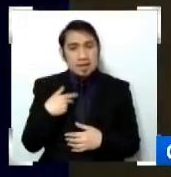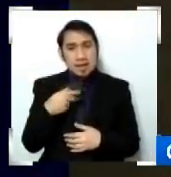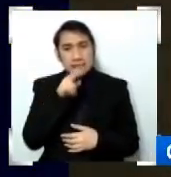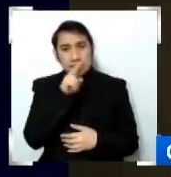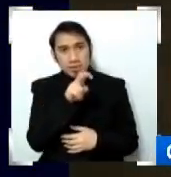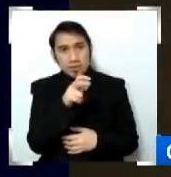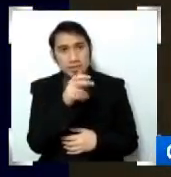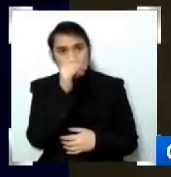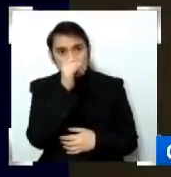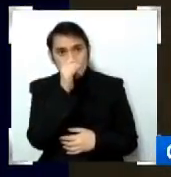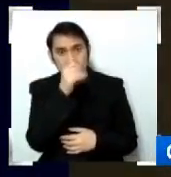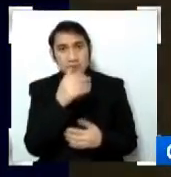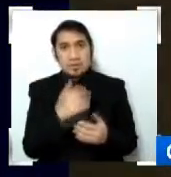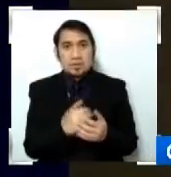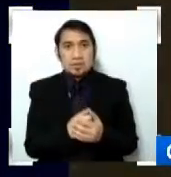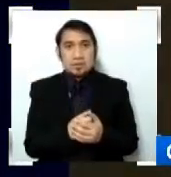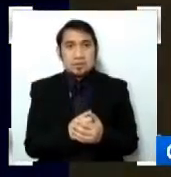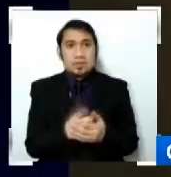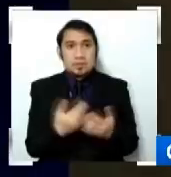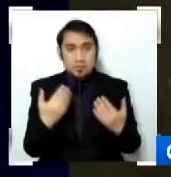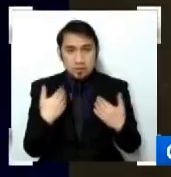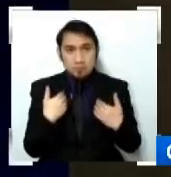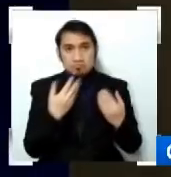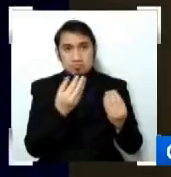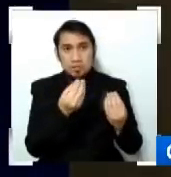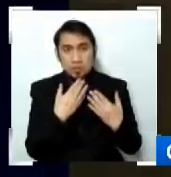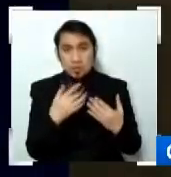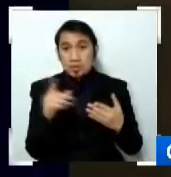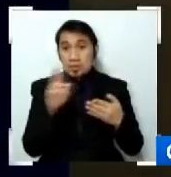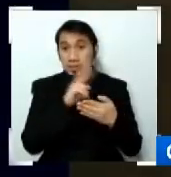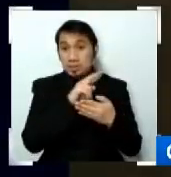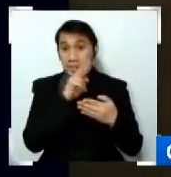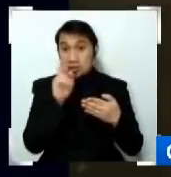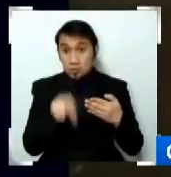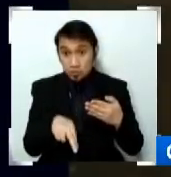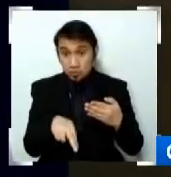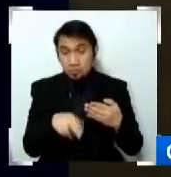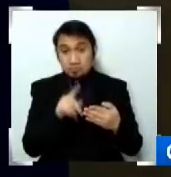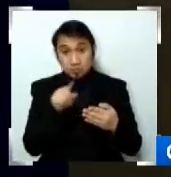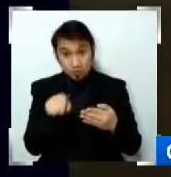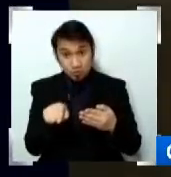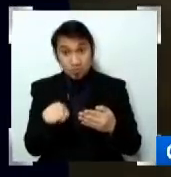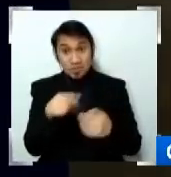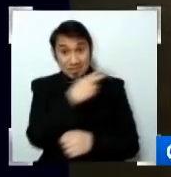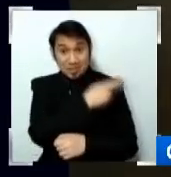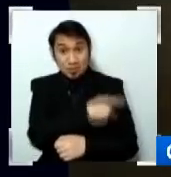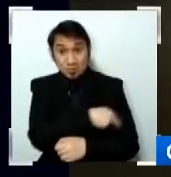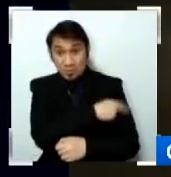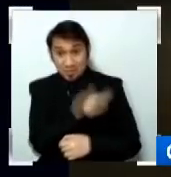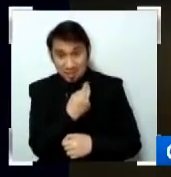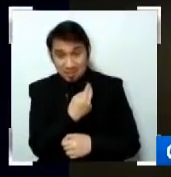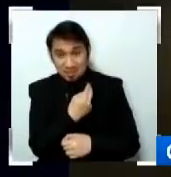So nakuha na namin ang statement. Yung result ng medical legal examination at saka nung